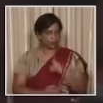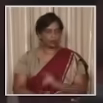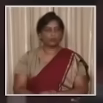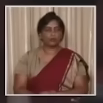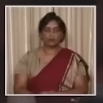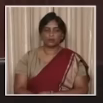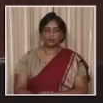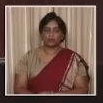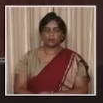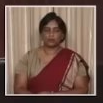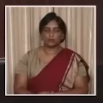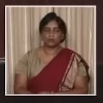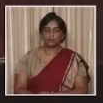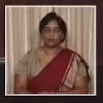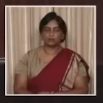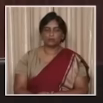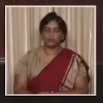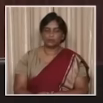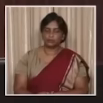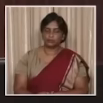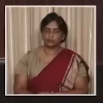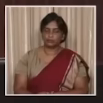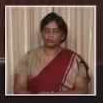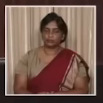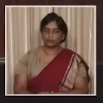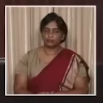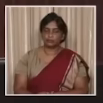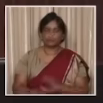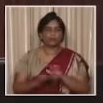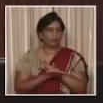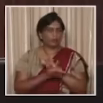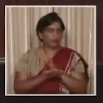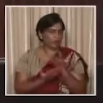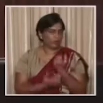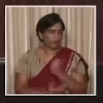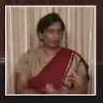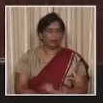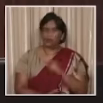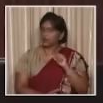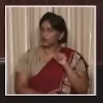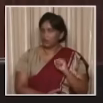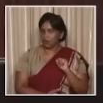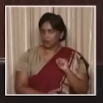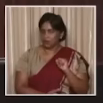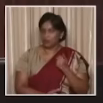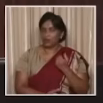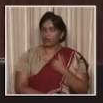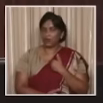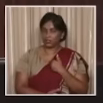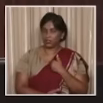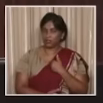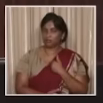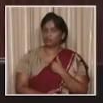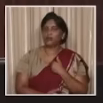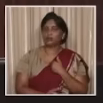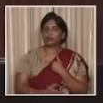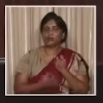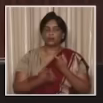ගරු කතානායකතුමනි. ඔව්, පැහැදිලි කිරීමක් අවශ්‍යයි. මොකද අපි මේ